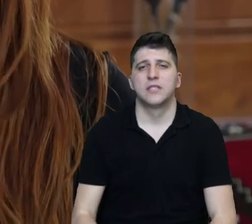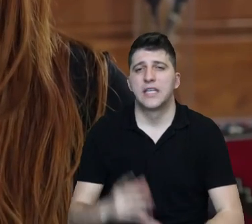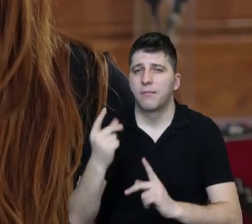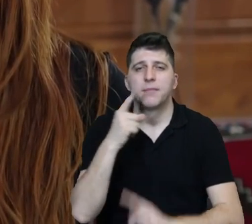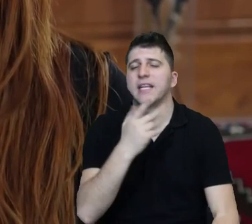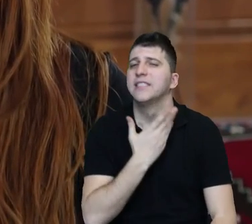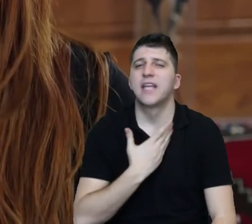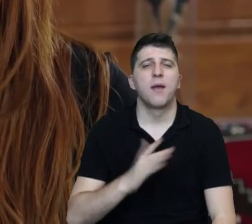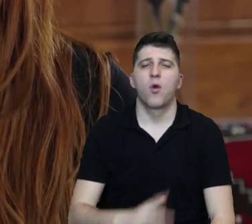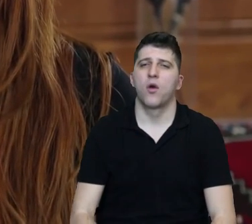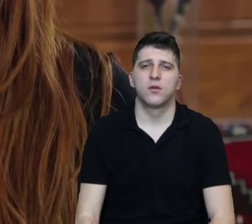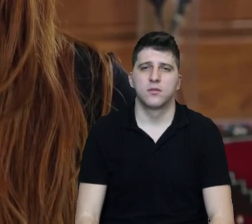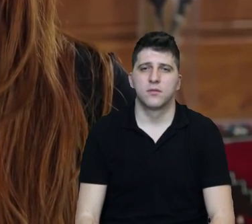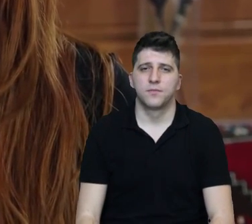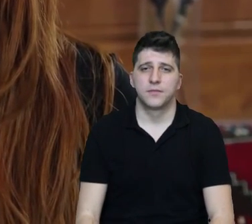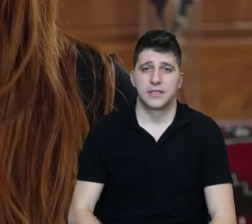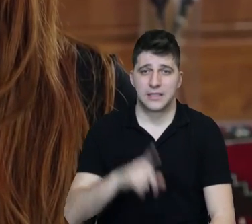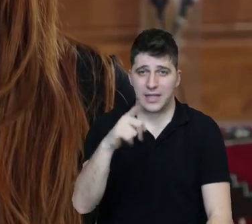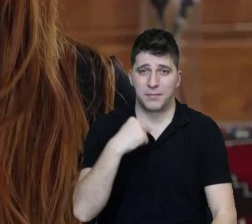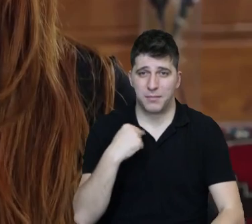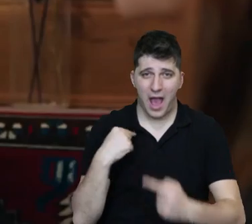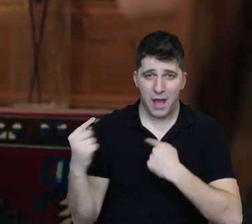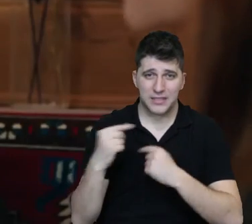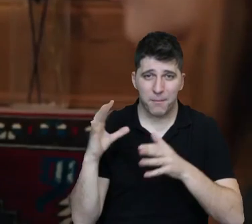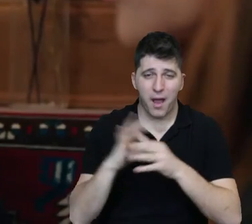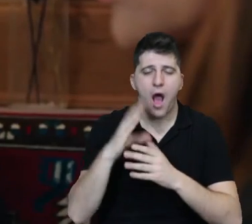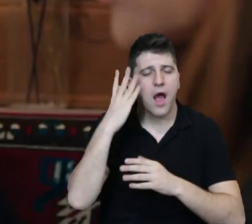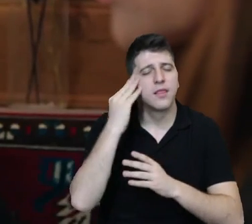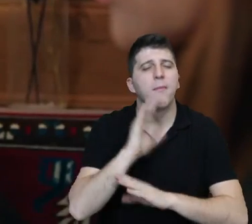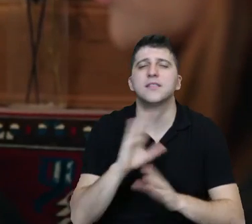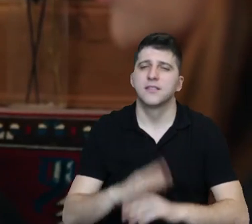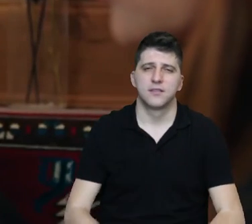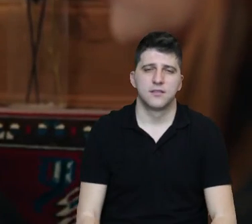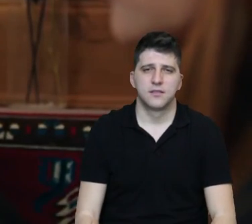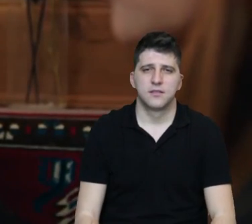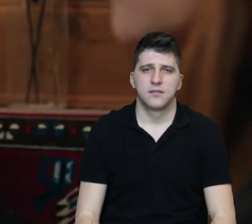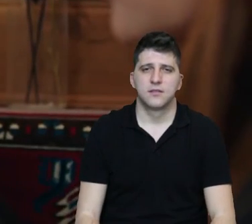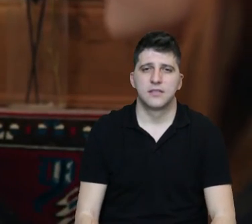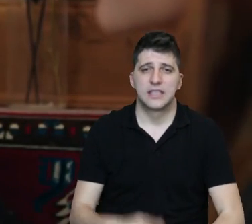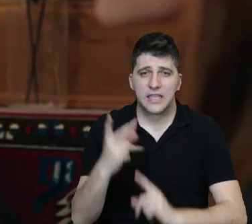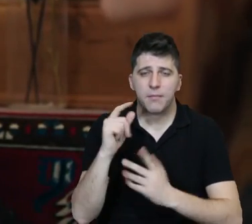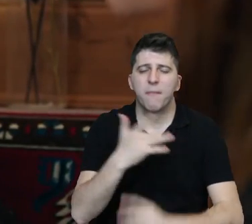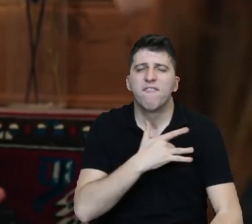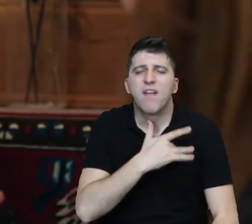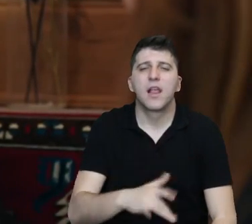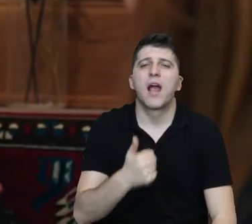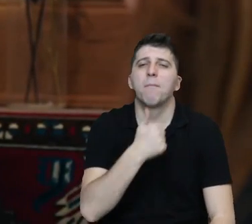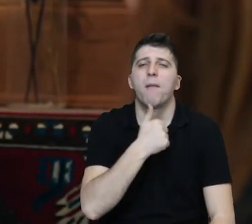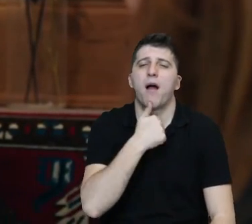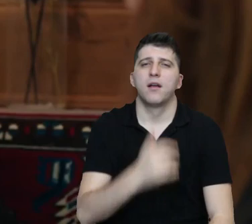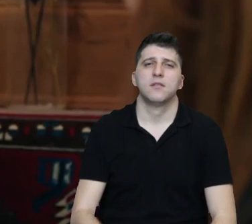İbrahim seni sevmiyor. Senin bizim aramızdaki bağı anlamana imkan yok. İbrahim öyle fedakar bir baba